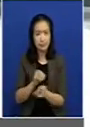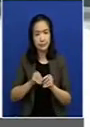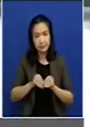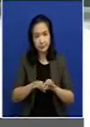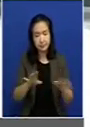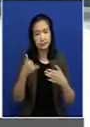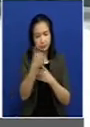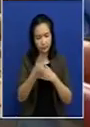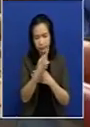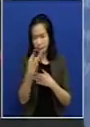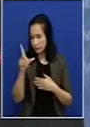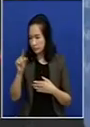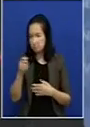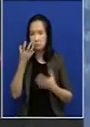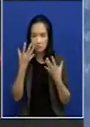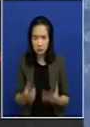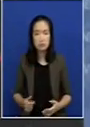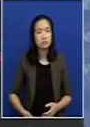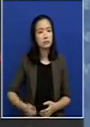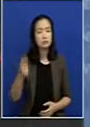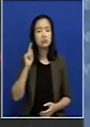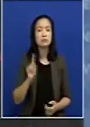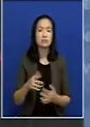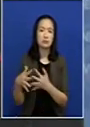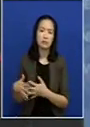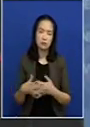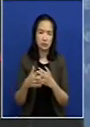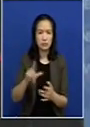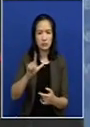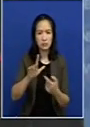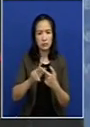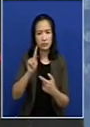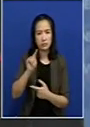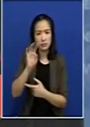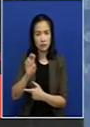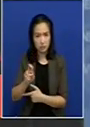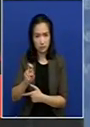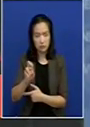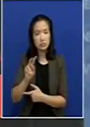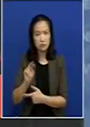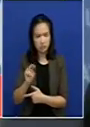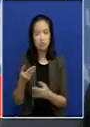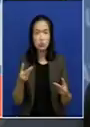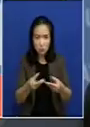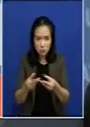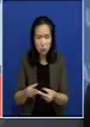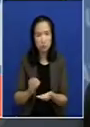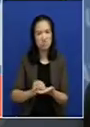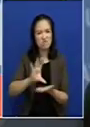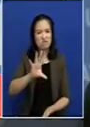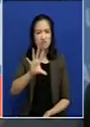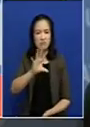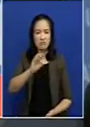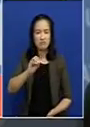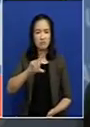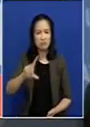20ประเทศทั่วโลกนะคะหนักที่สุดก็คงจะเป็นที่ลาตินอเมริกานี่แหละค่ะซึ่งจะรวมไปถึงการระดมทุนกว่า50ล้านดอลลาร์และใ